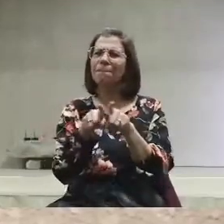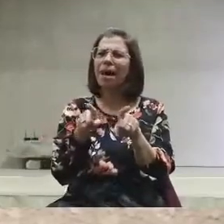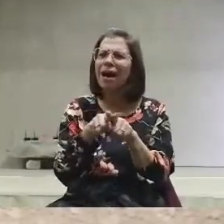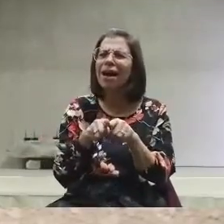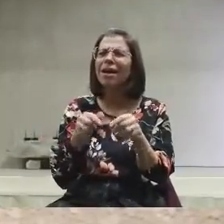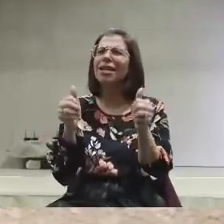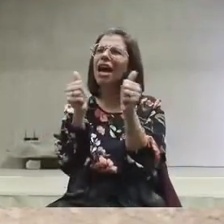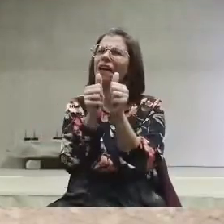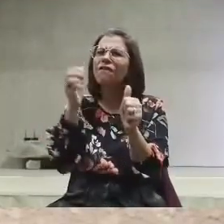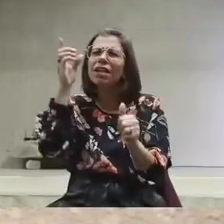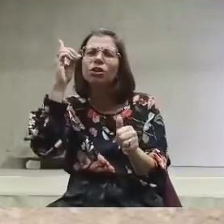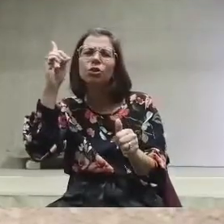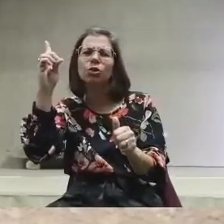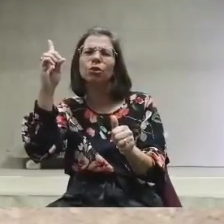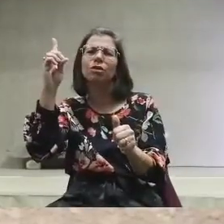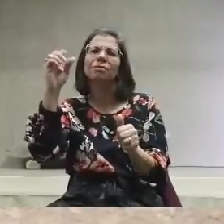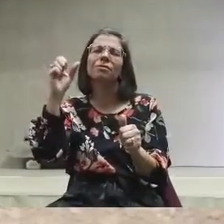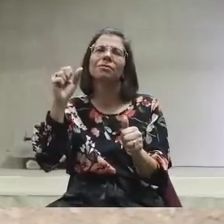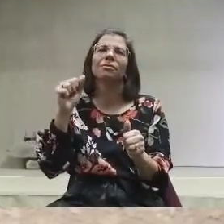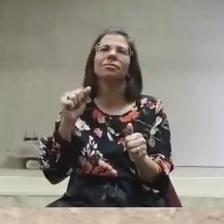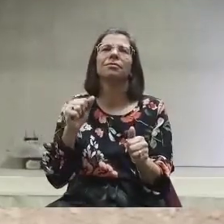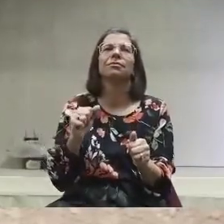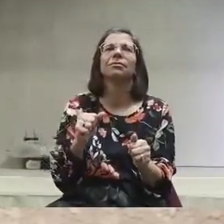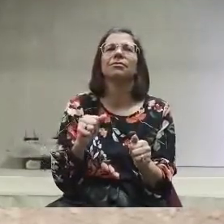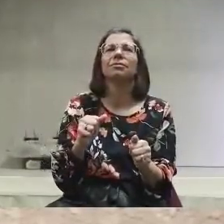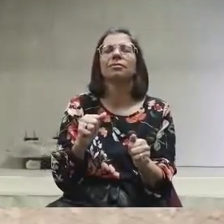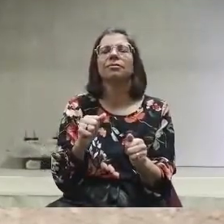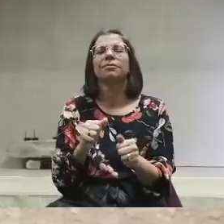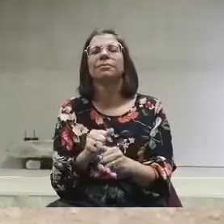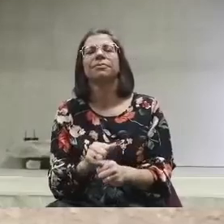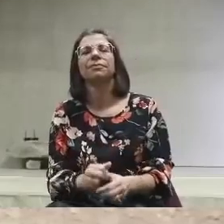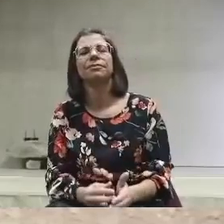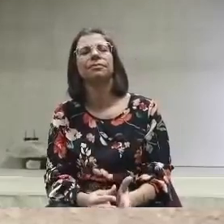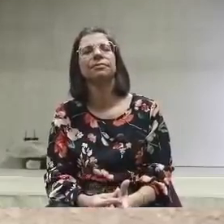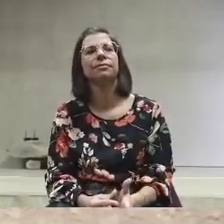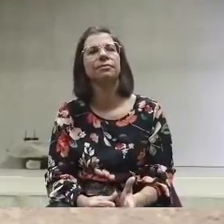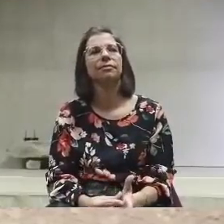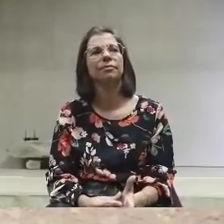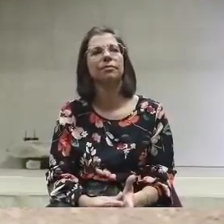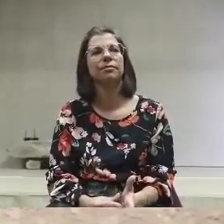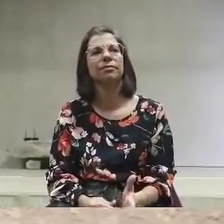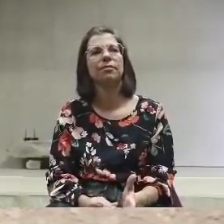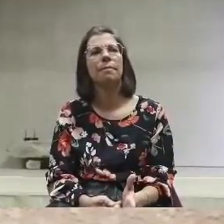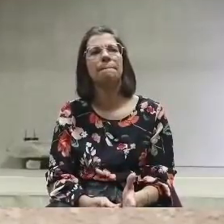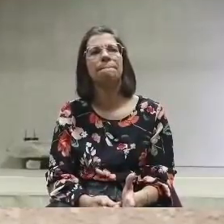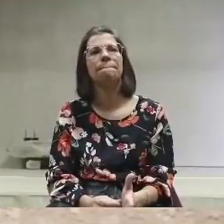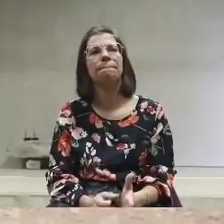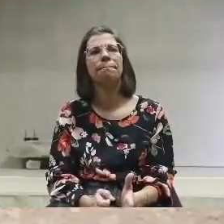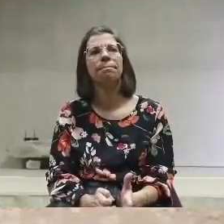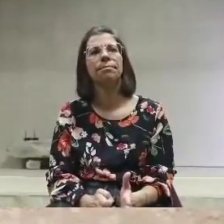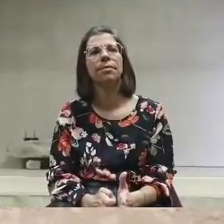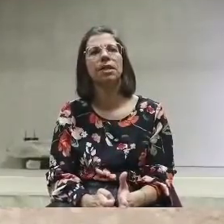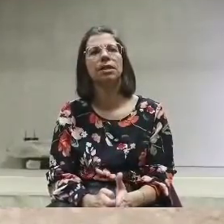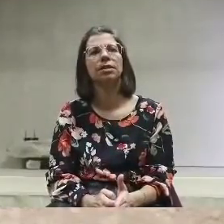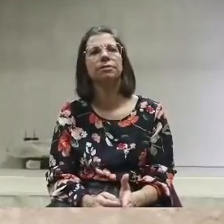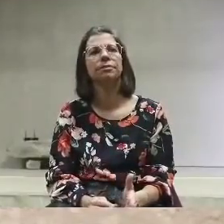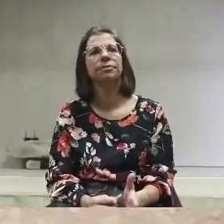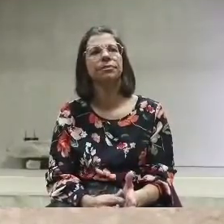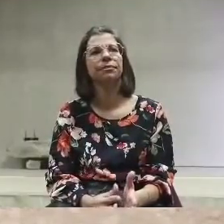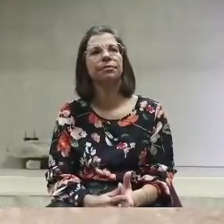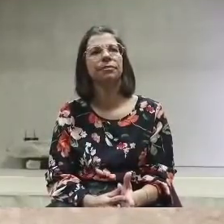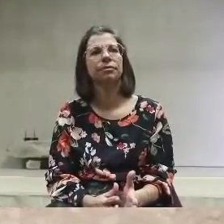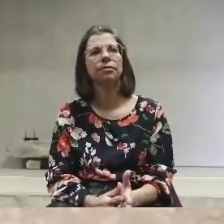On ne mérite pas, on est coupable, on mérite la punition, le châtiment. Mais Jésus, à la croix du calvaire,